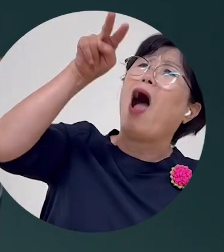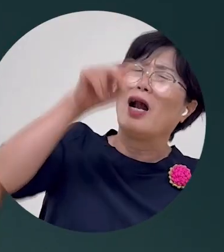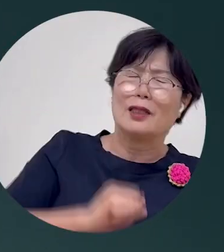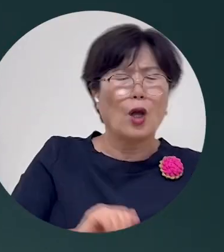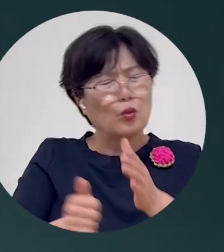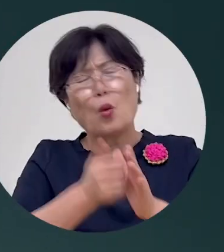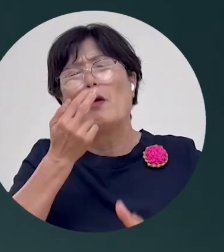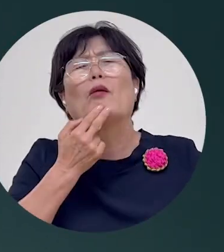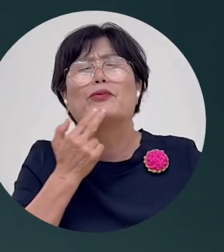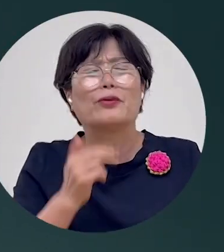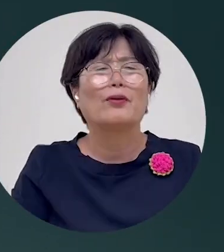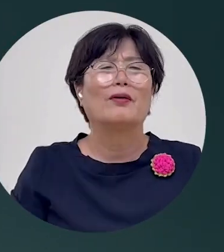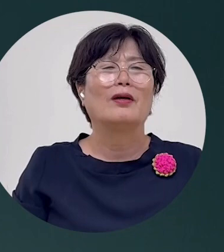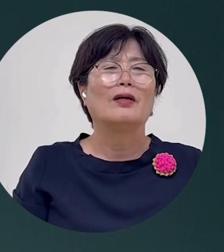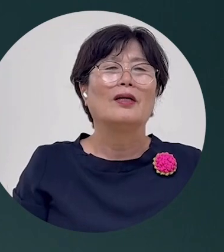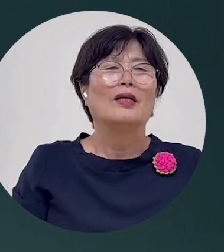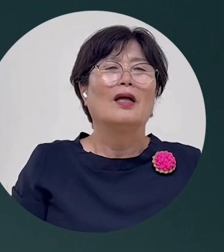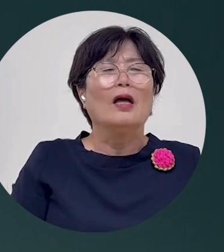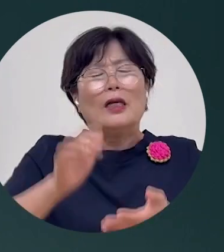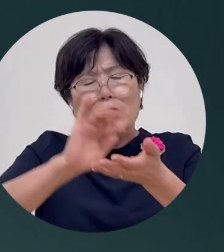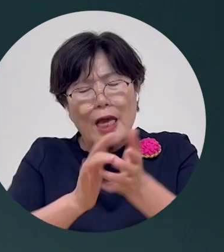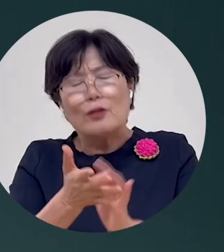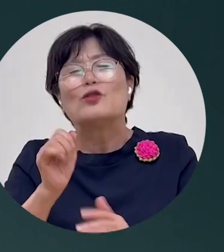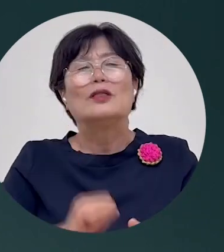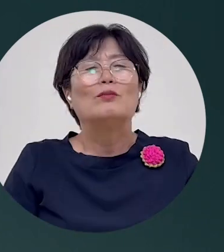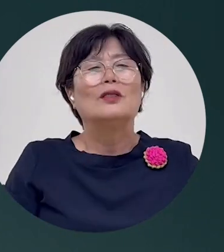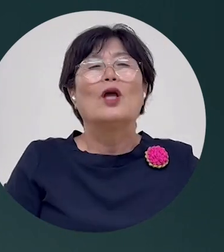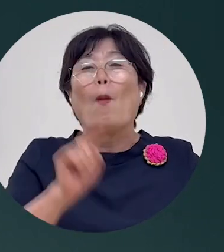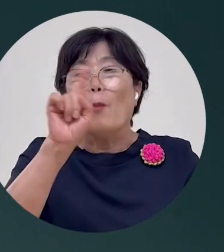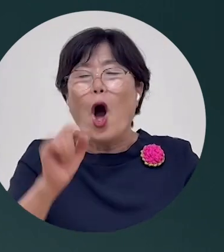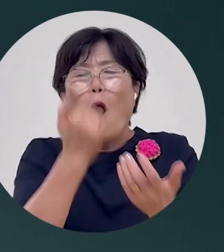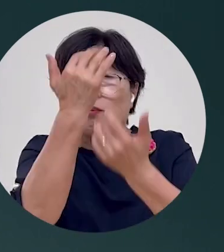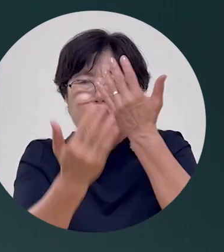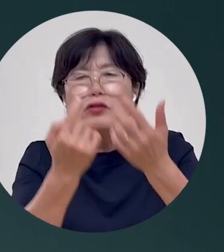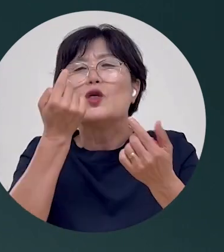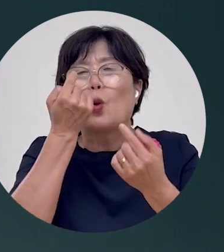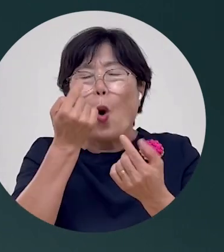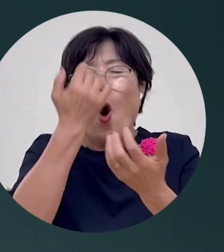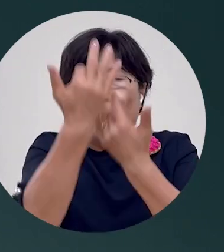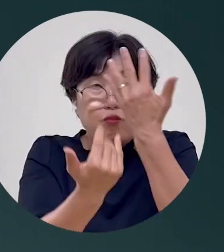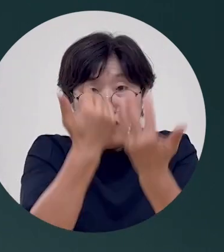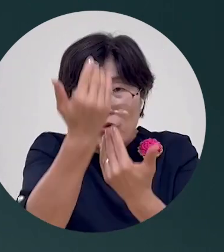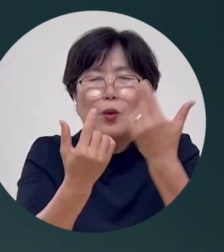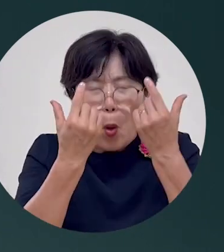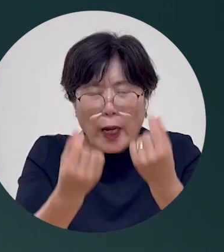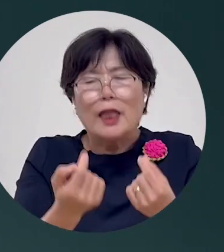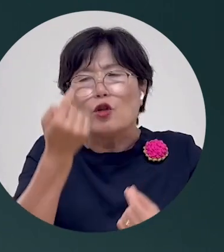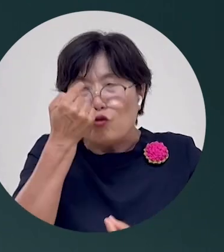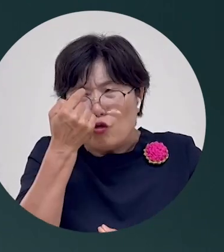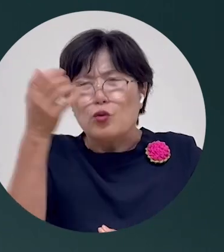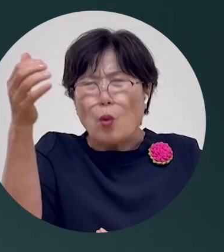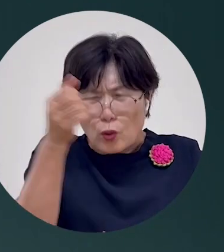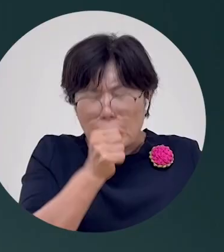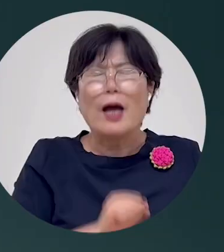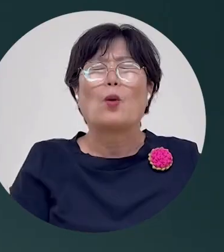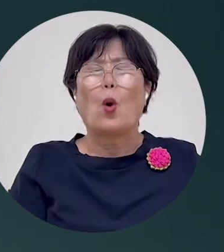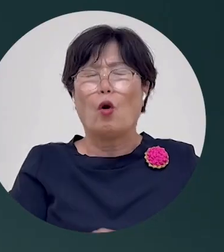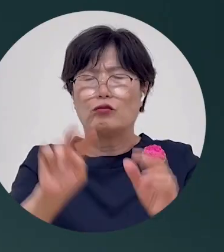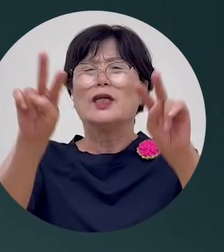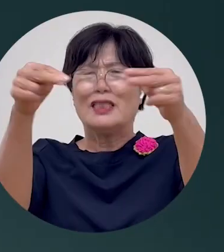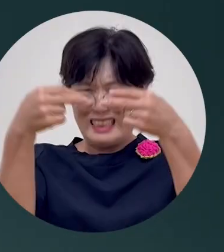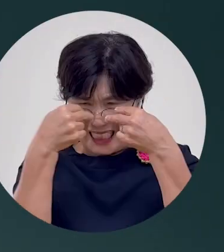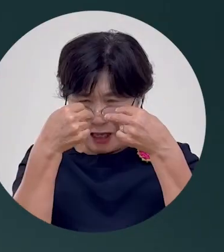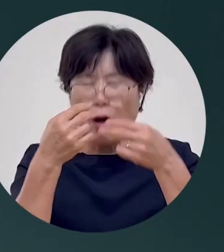여러분, 우리 예수님은 뭐꽃 같은 눈동자? 불꽃 같은 눈동자로, 불꽃 같은